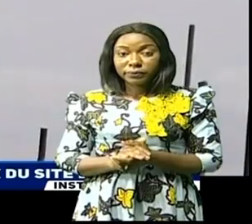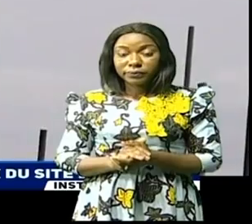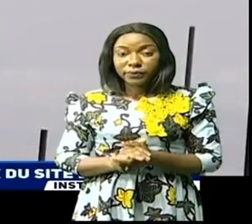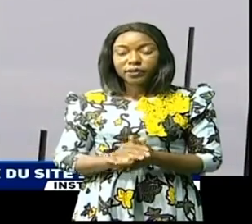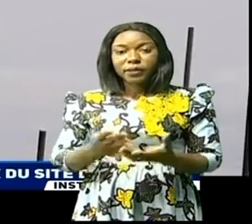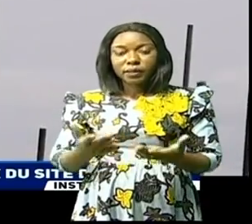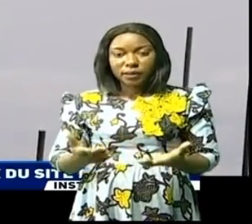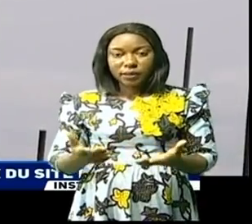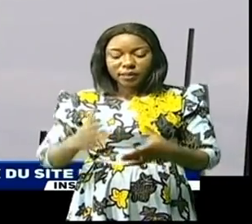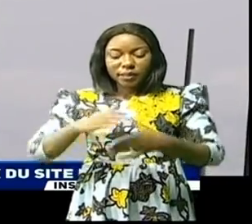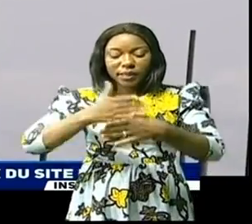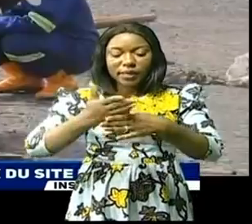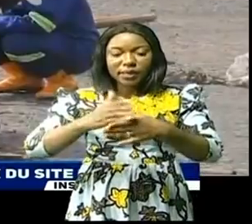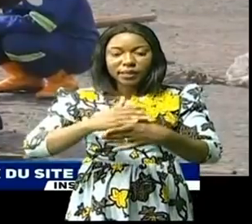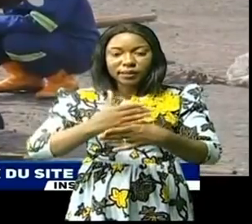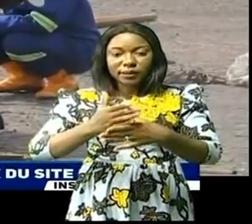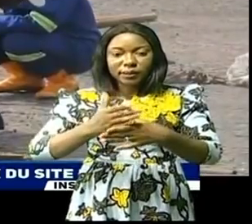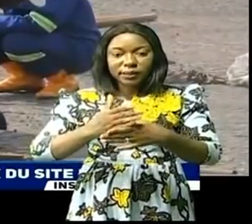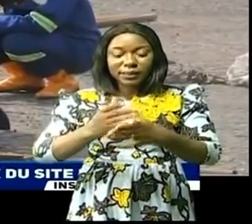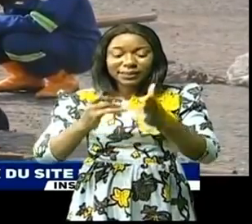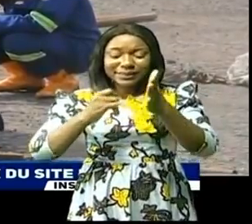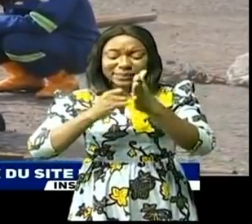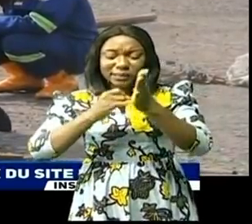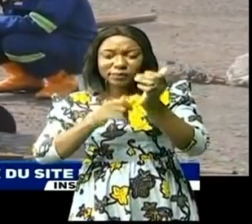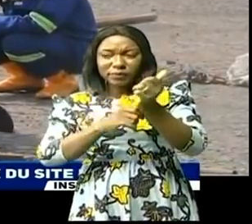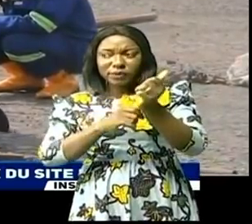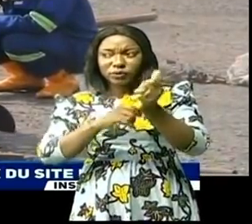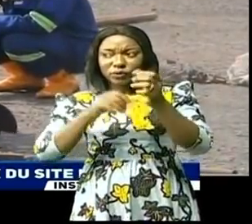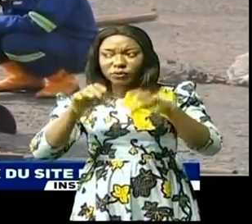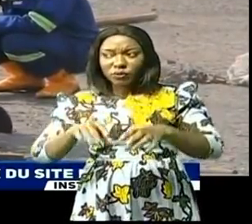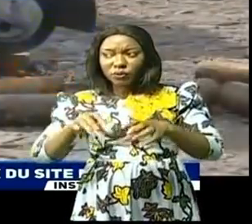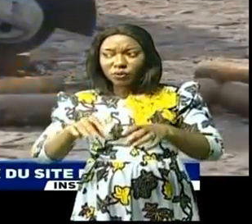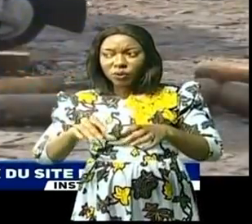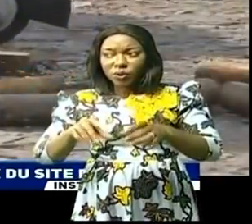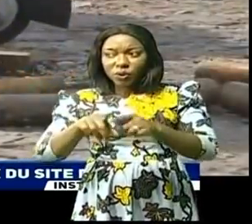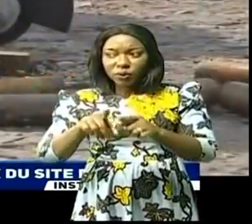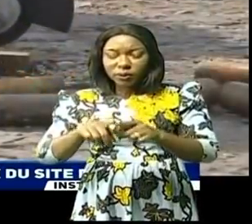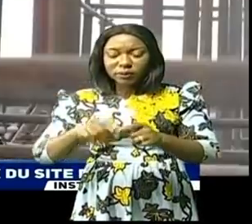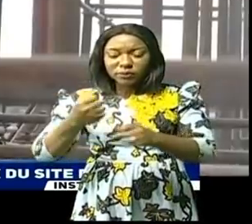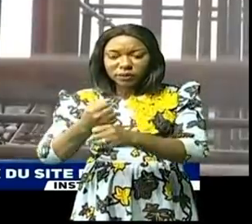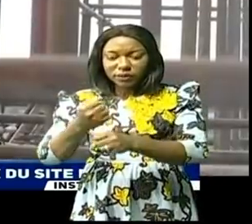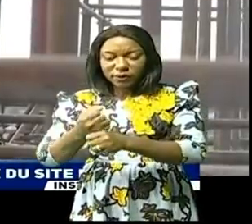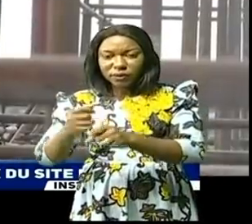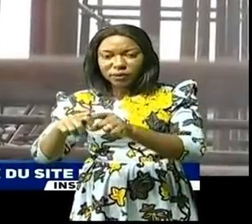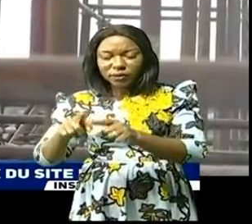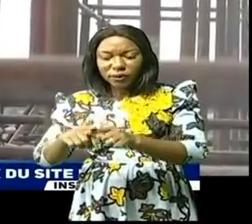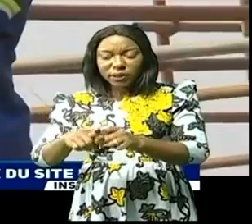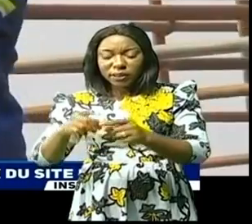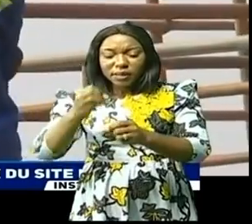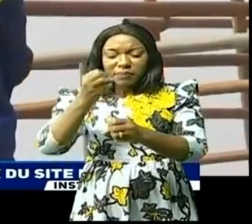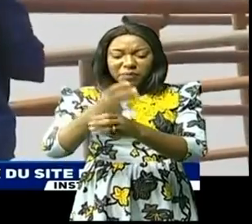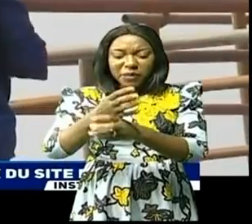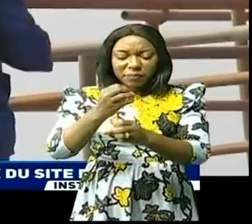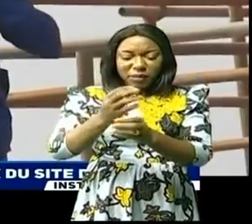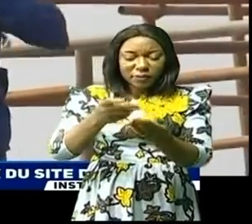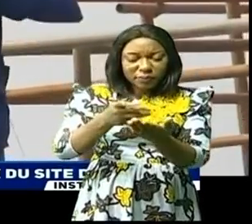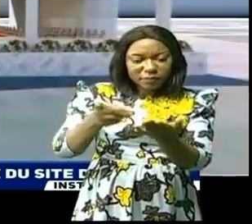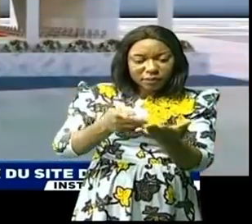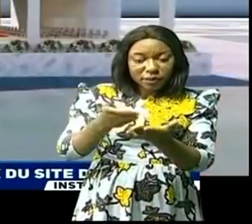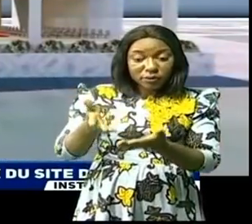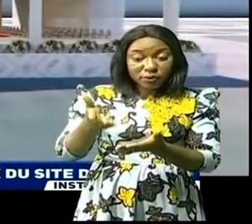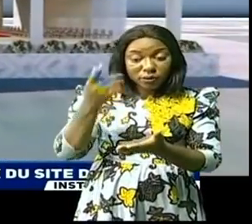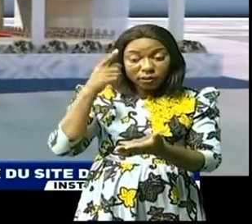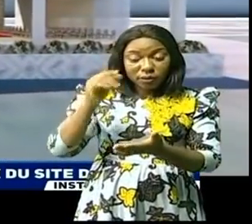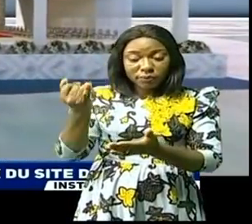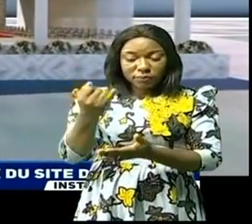C'est entre les mains de six hommes que toute une nation retient son souffle et attend la matérialisation de cette œuvre à l'identique de la